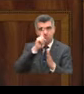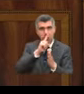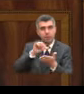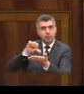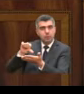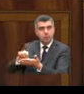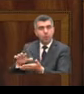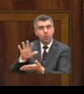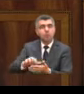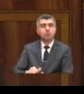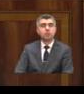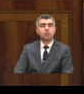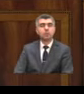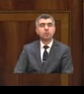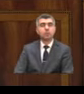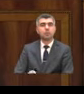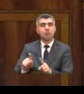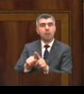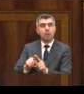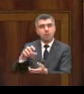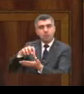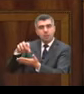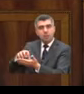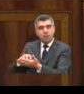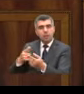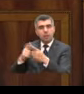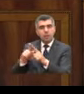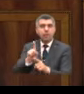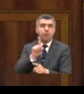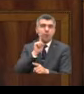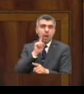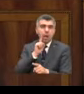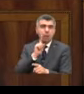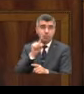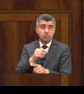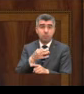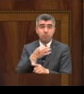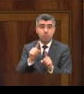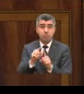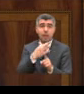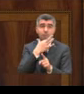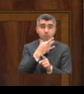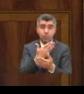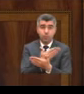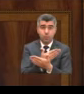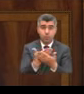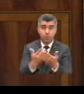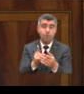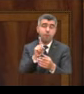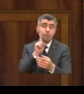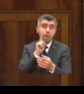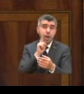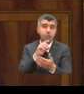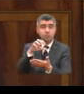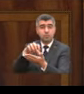الترابي المندمج. الموضوع ديال الفضاءات المتعدده الوظائف للنساء، هل تعتبرون ان هذا العمل بالنسبه لكم ان امراه في هذه